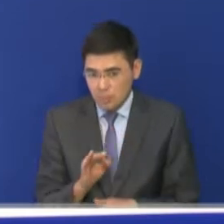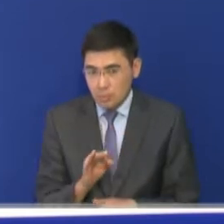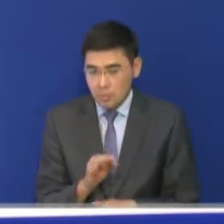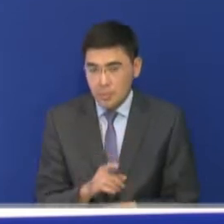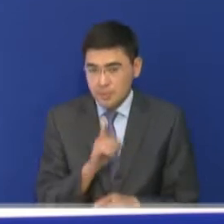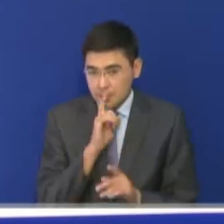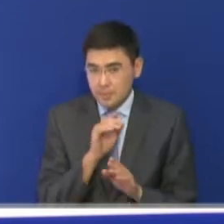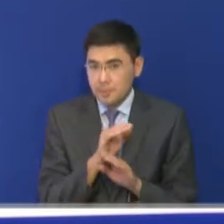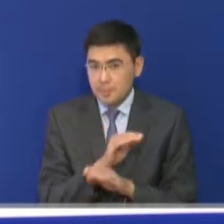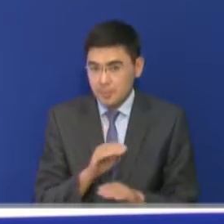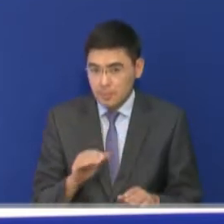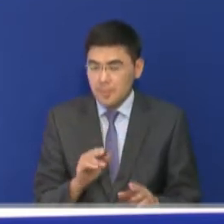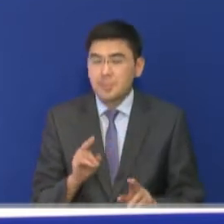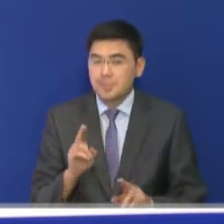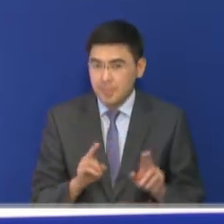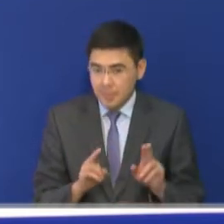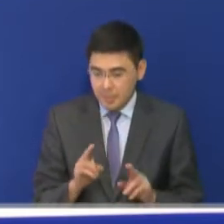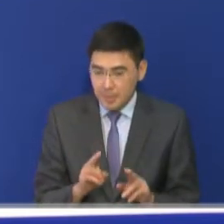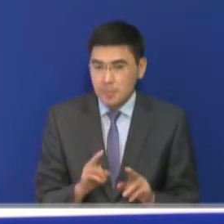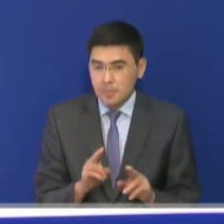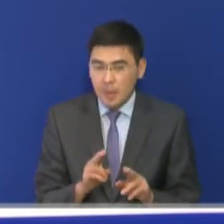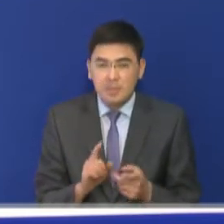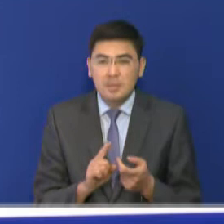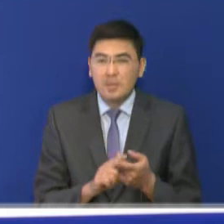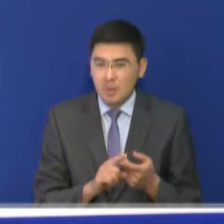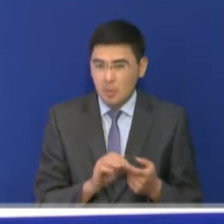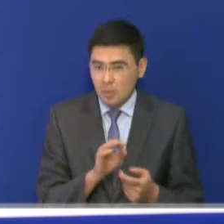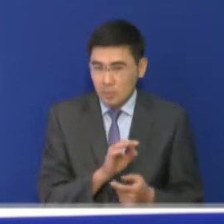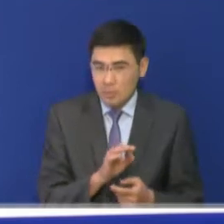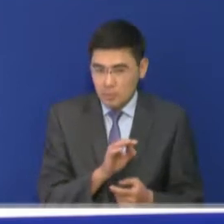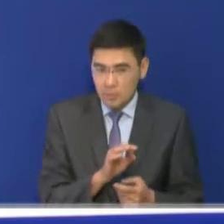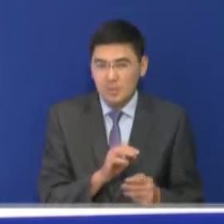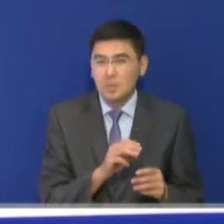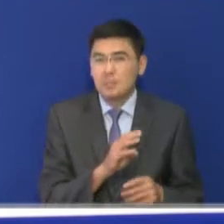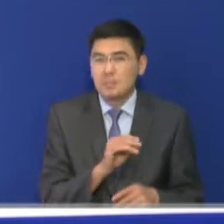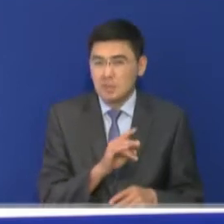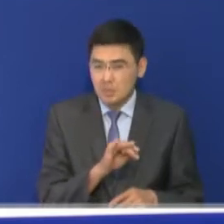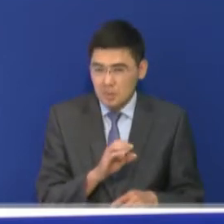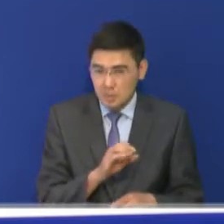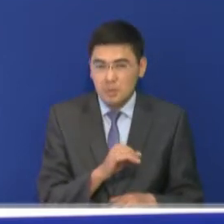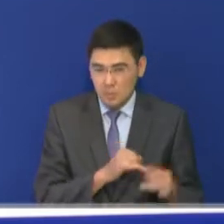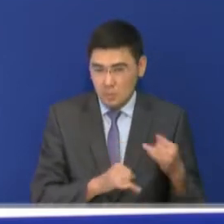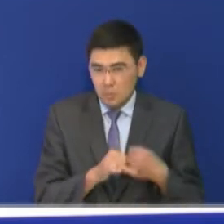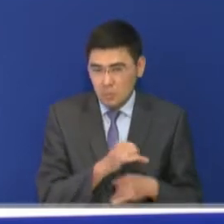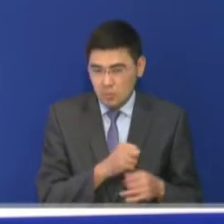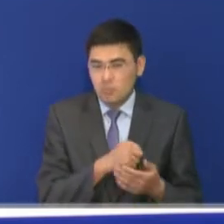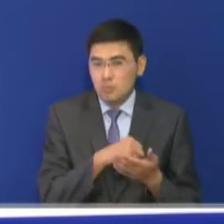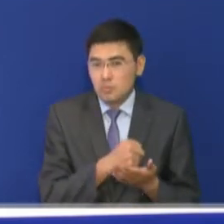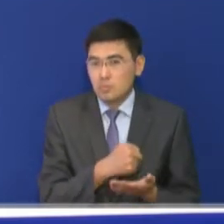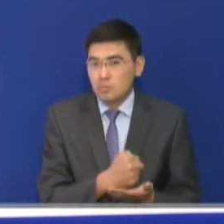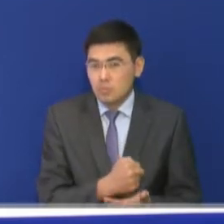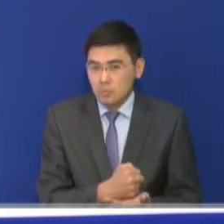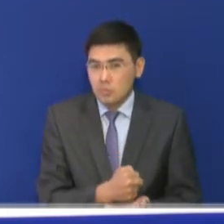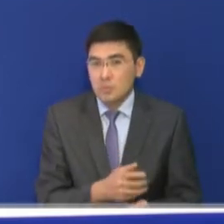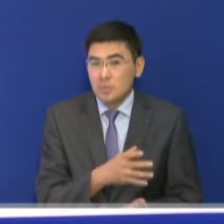Қазақстан Республикасының кейбір заңнамалық актілеріне денсаулық сақтау мәселелері бойынша өзгерістер мен толықтырулар енгізу туралы заң